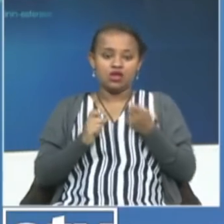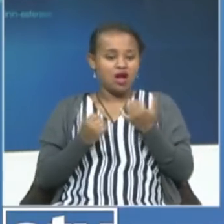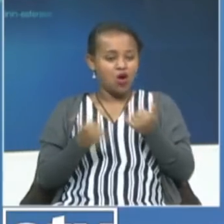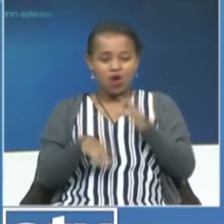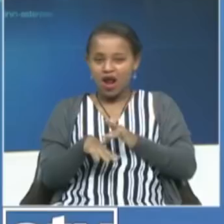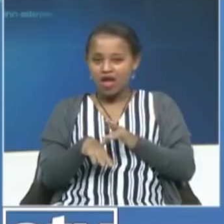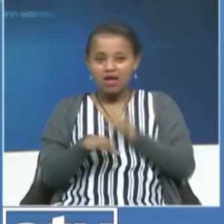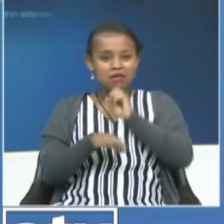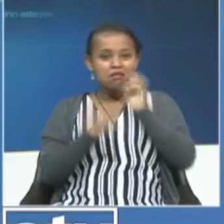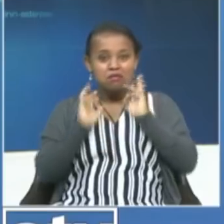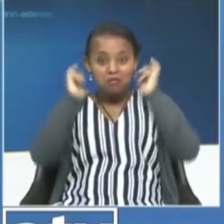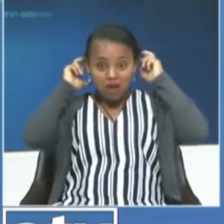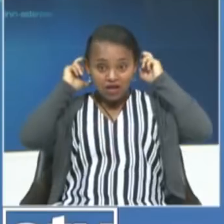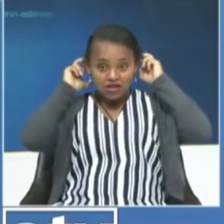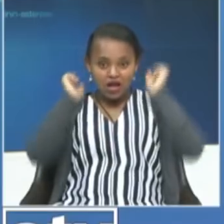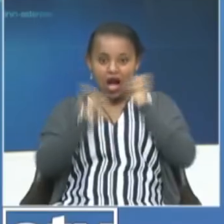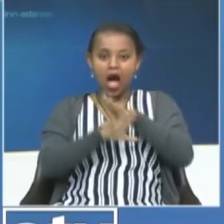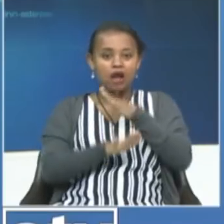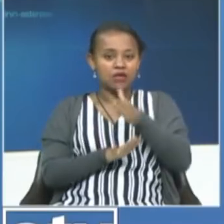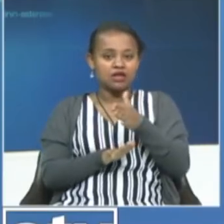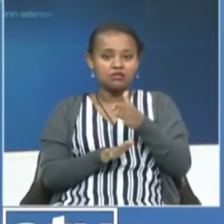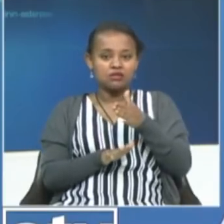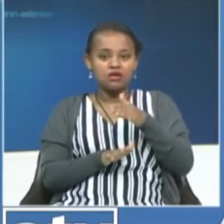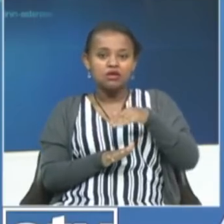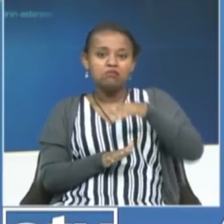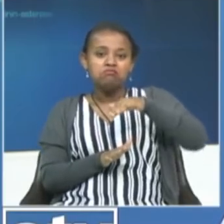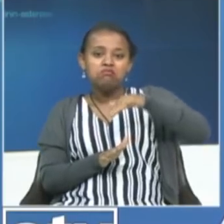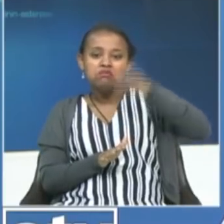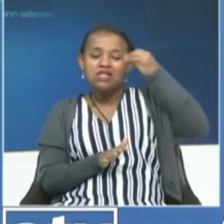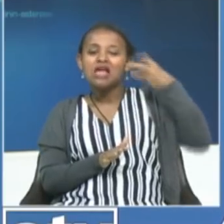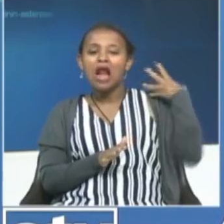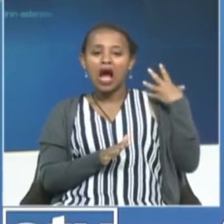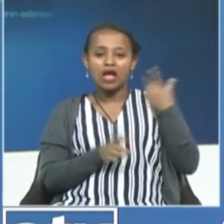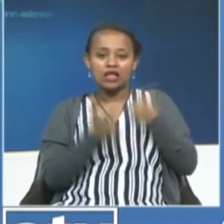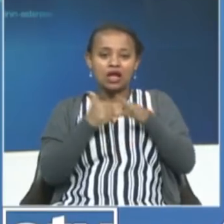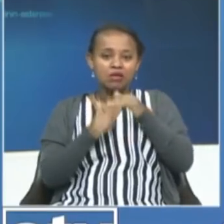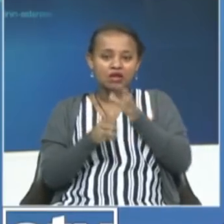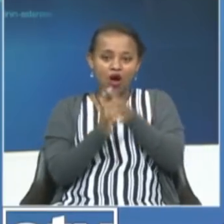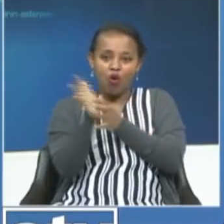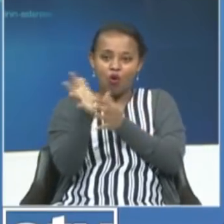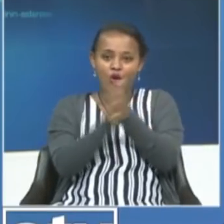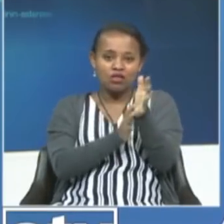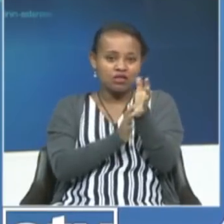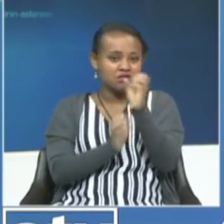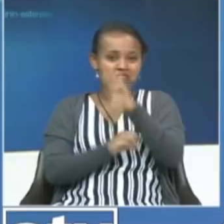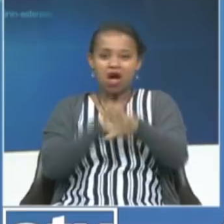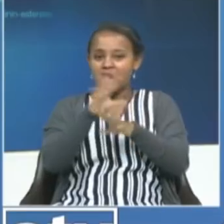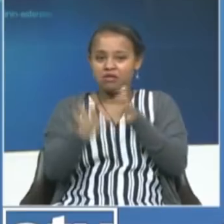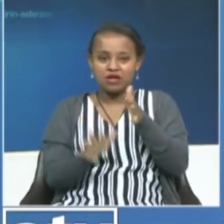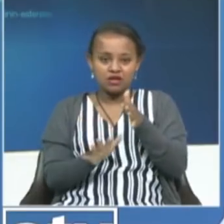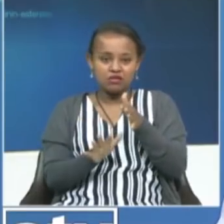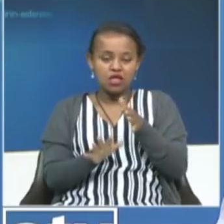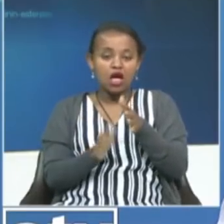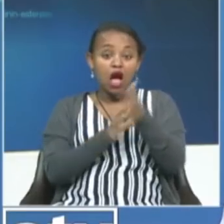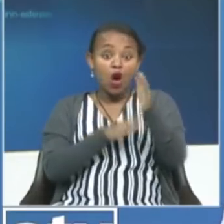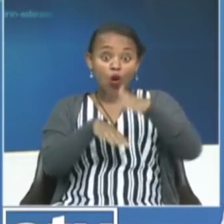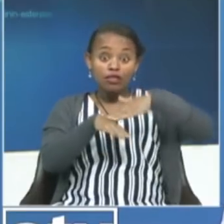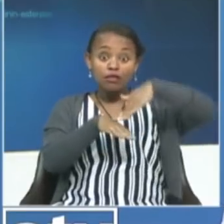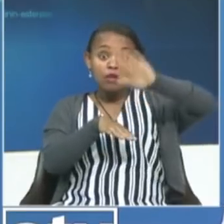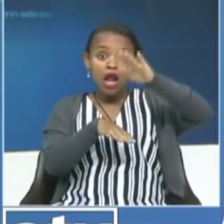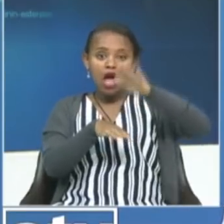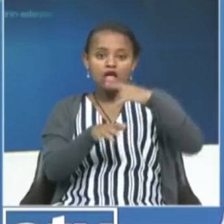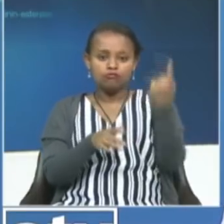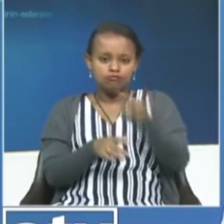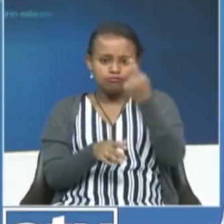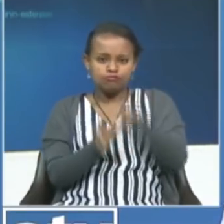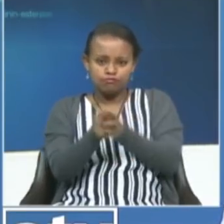ማስክንም አንመክርም መዘናጋትን እንዳያመጣ። ጓንትም አሁን አንመክርም። ከጓንት በላይ አዘውትሮ እጅ መታጠብ የሚመከር እንደሆነ